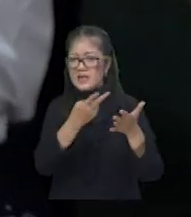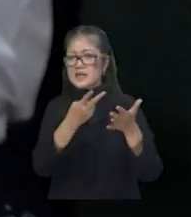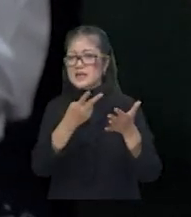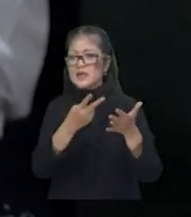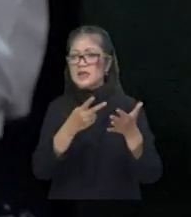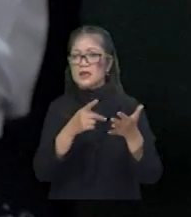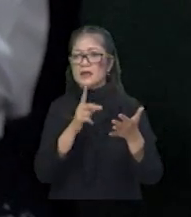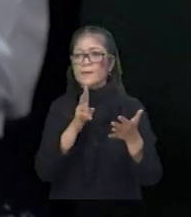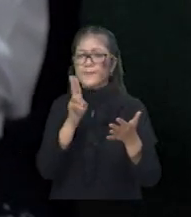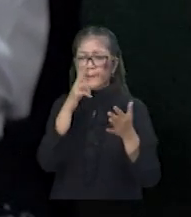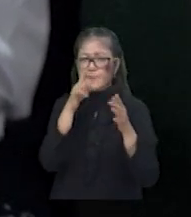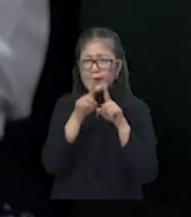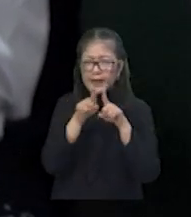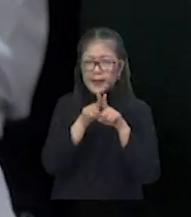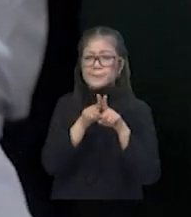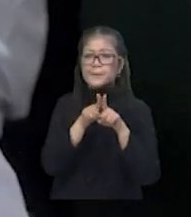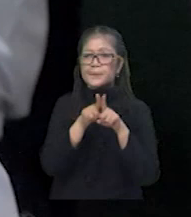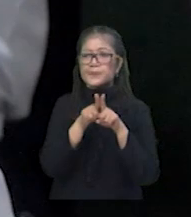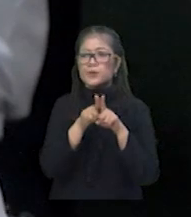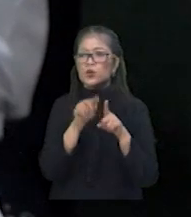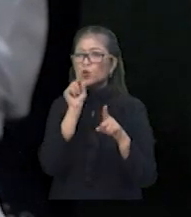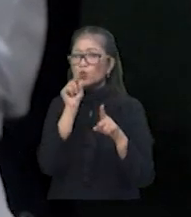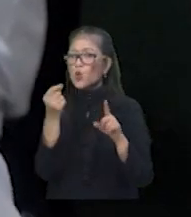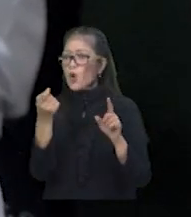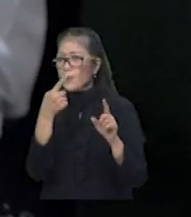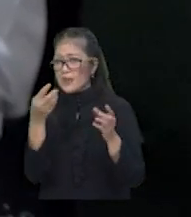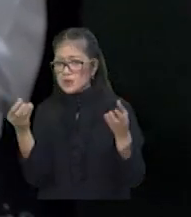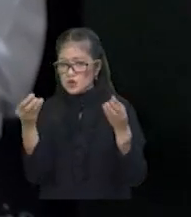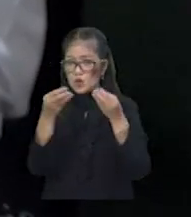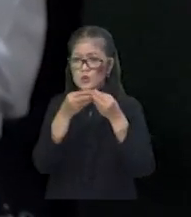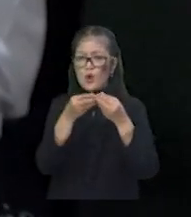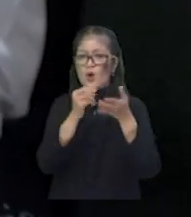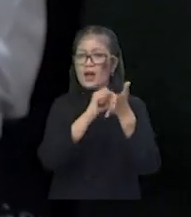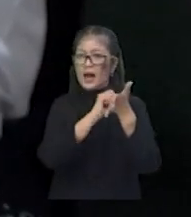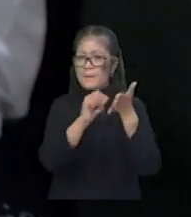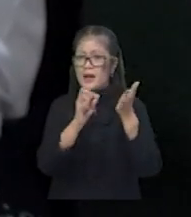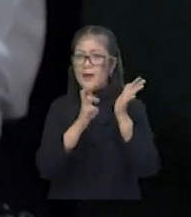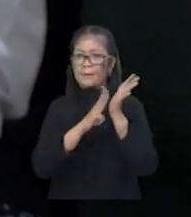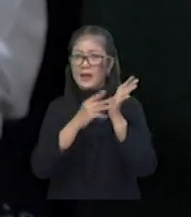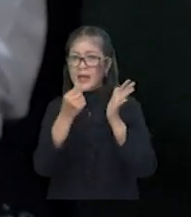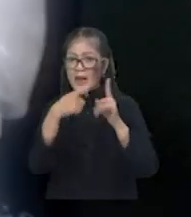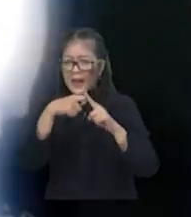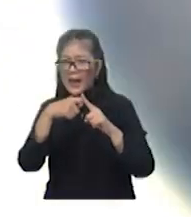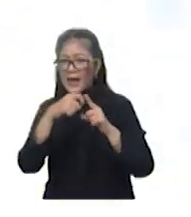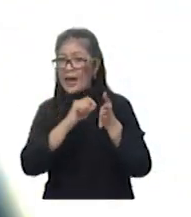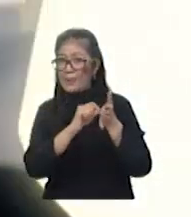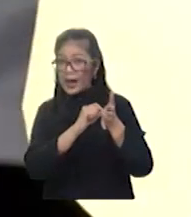menjadi pharmaceutical grade ya dengan merek Dow Chemical Pacific